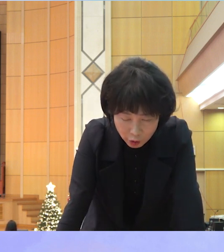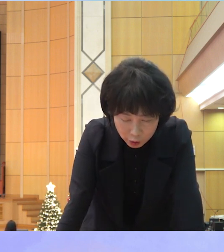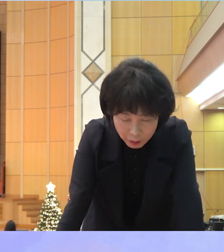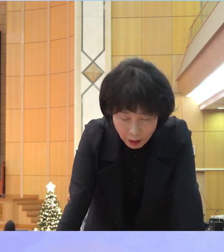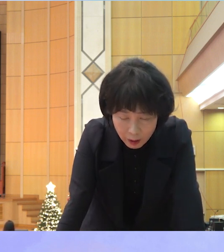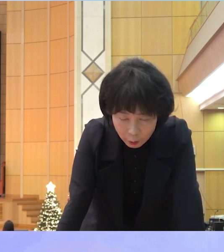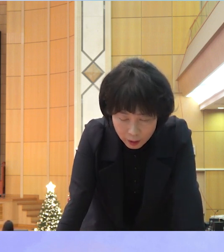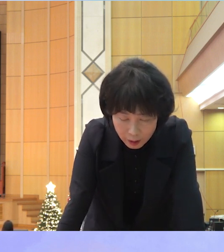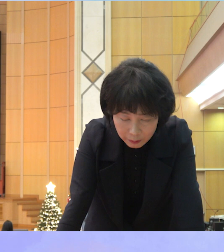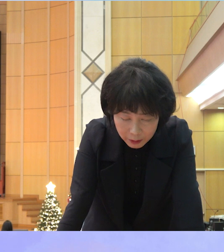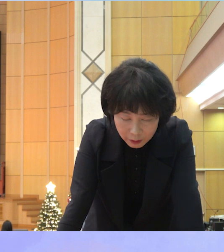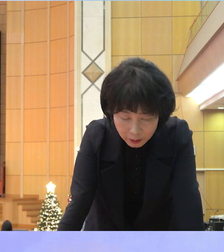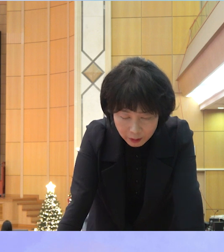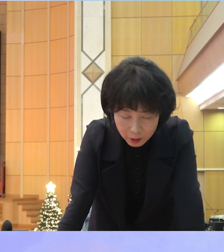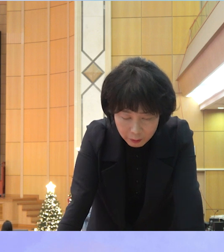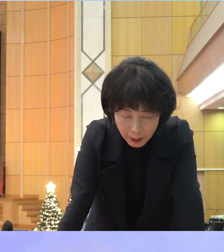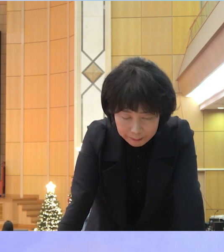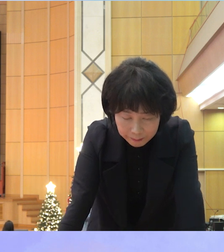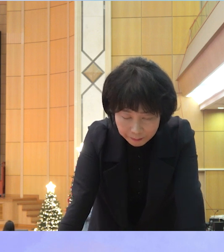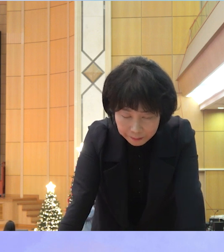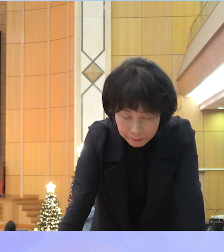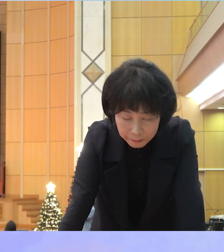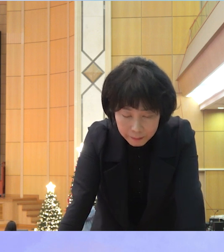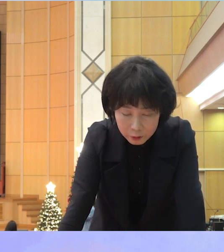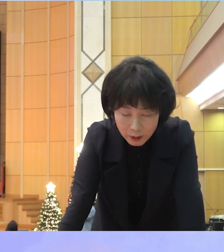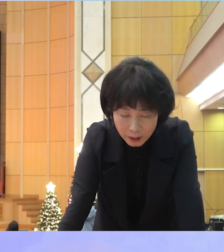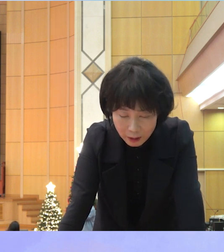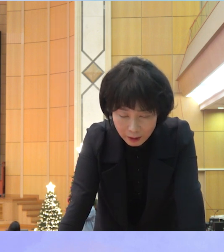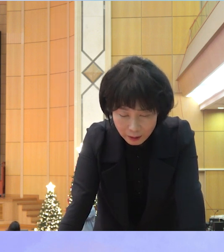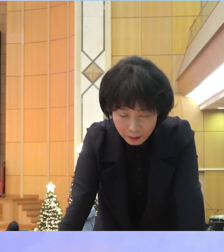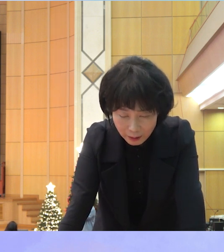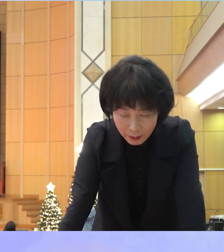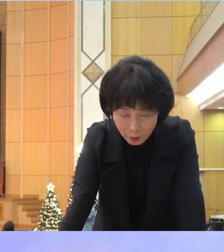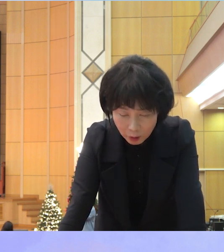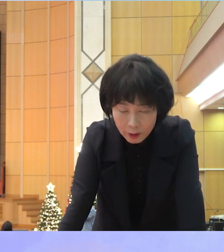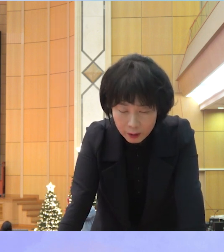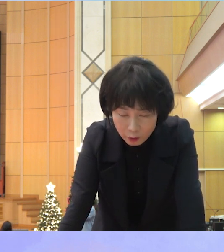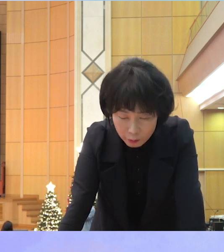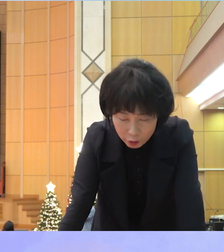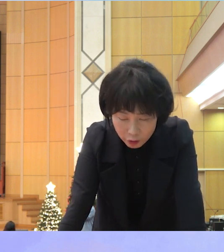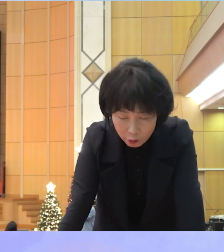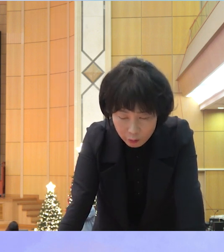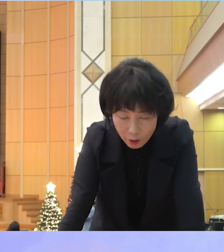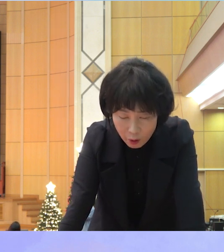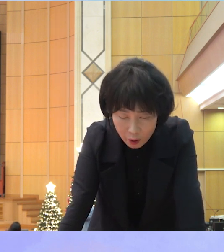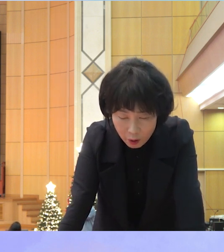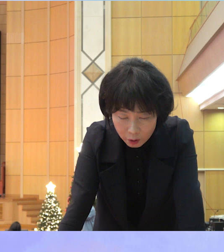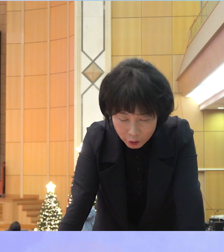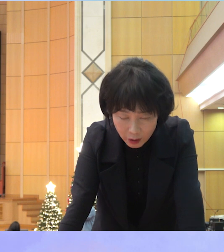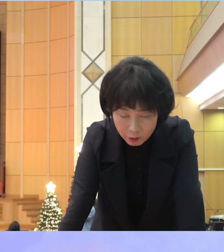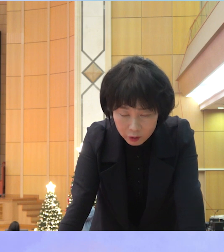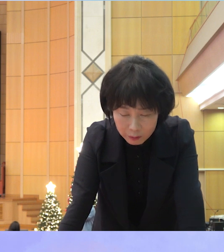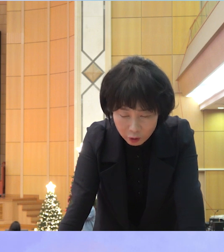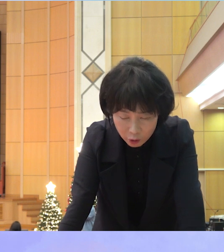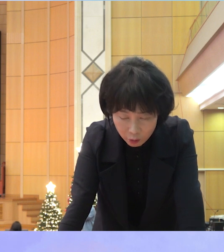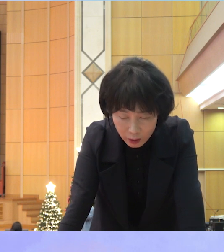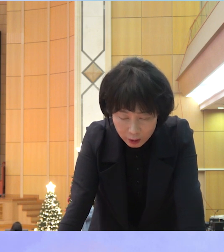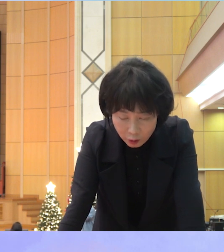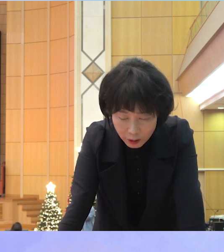하여 주시옵소서. 불행은 물러가고 행복하게 하시고 하는 일마다 잘되게 하시고 만사가